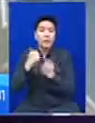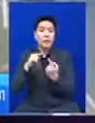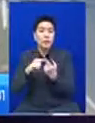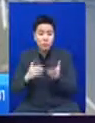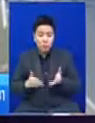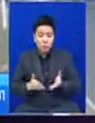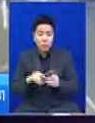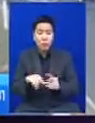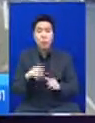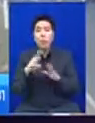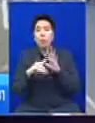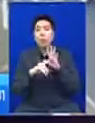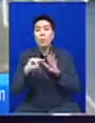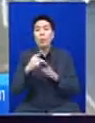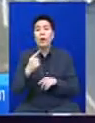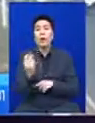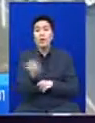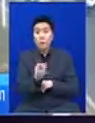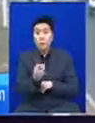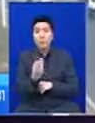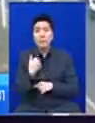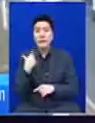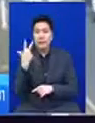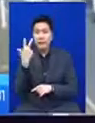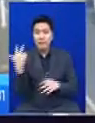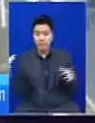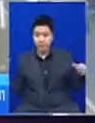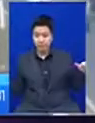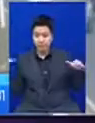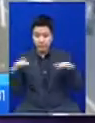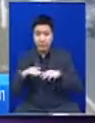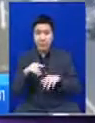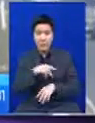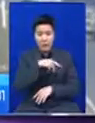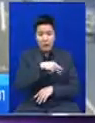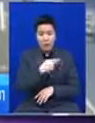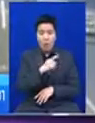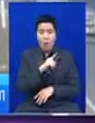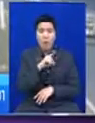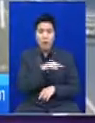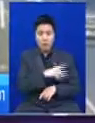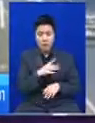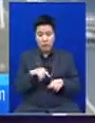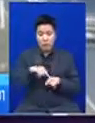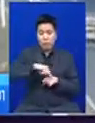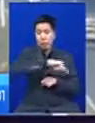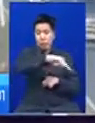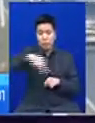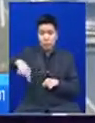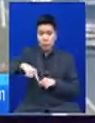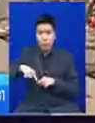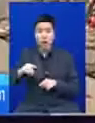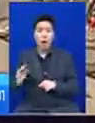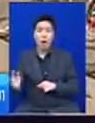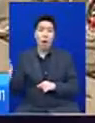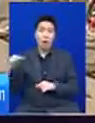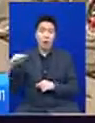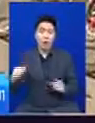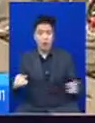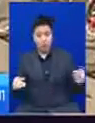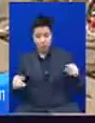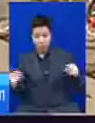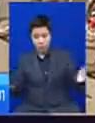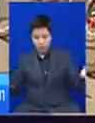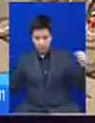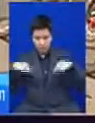นช่วงวังน้อยสามารถรองรับจาก3เส้นทางค่ะคือถนนพหลโยธินวงแหวนตะวันออกและวงแหวนตะวันตกโดยเฉ